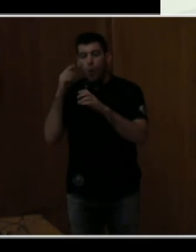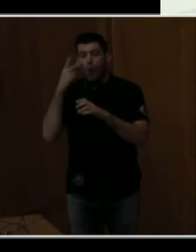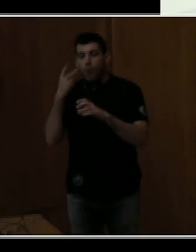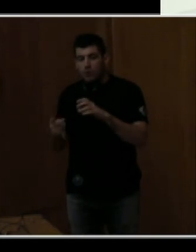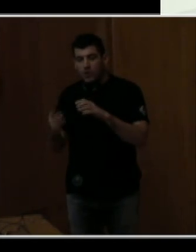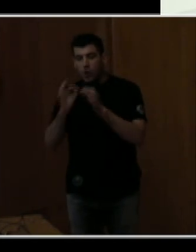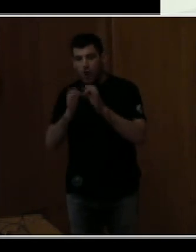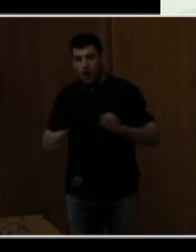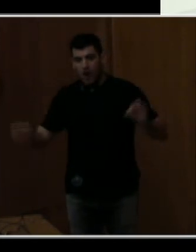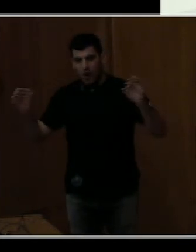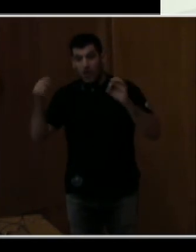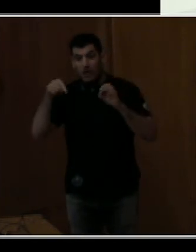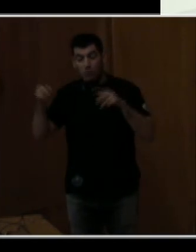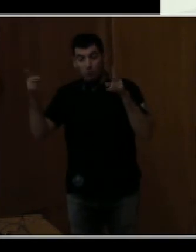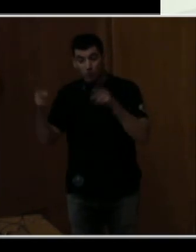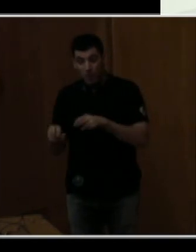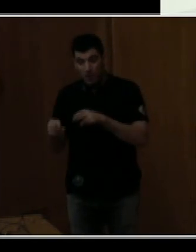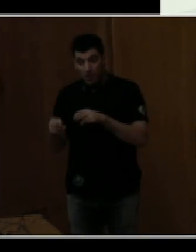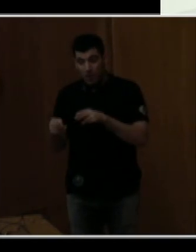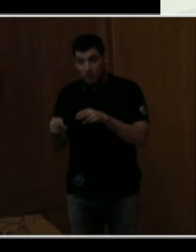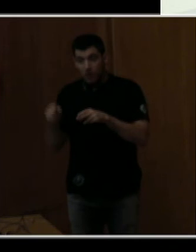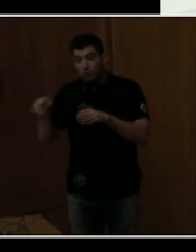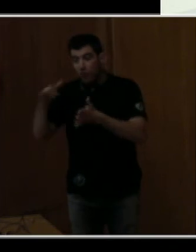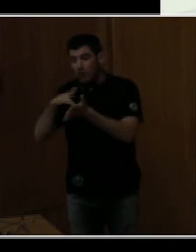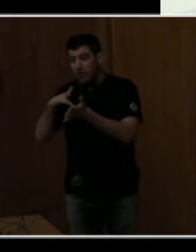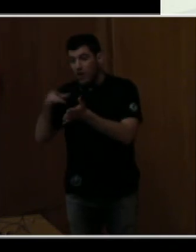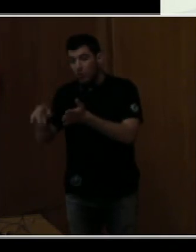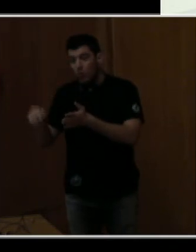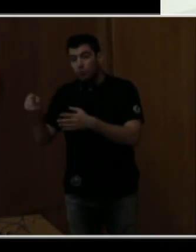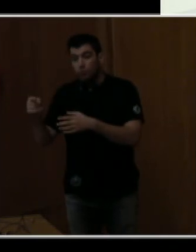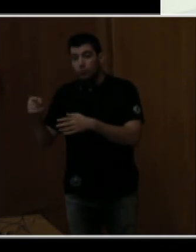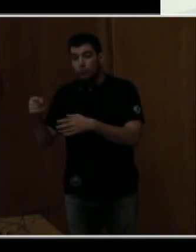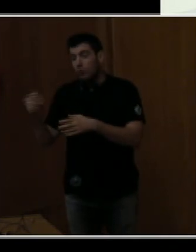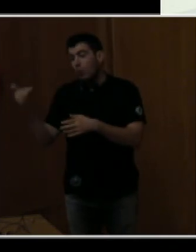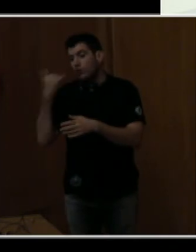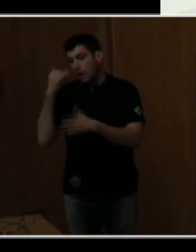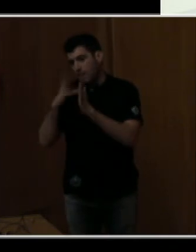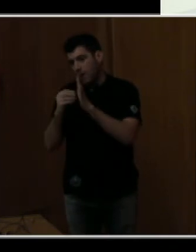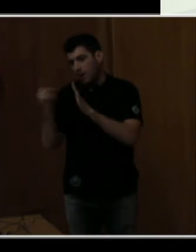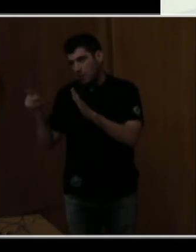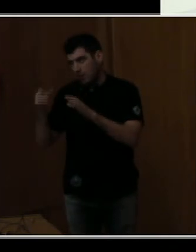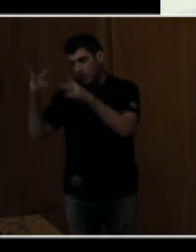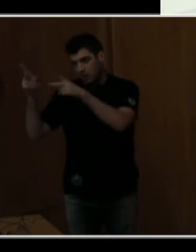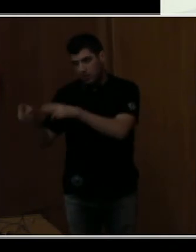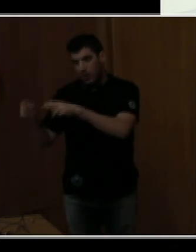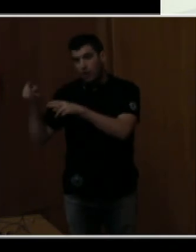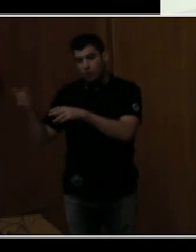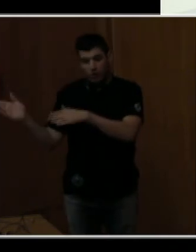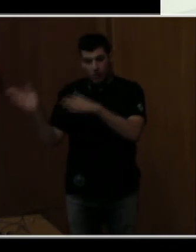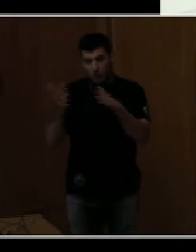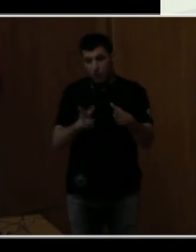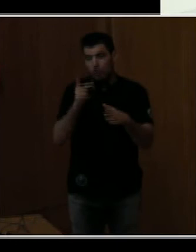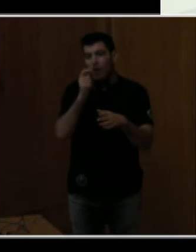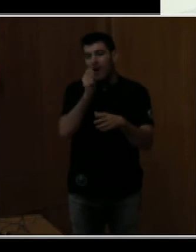σχήμα, από εκεί που σταμάταγε στο κέντρο του ΟΤΕ, ας πούμε, για παράδειγμα, παλιότερα, πλέον μετακινείται προς το καφάο